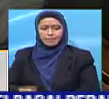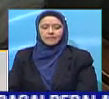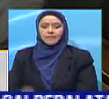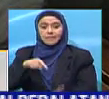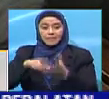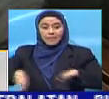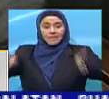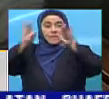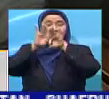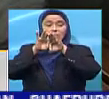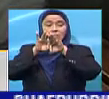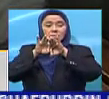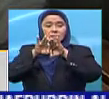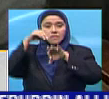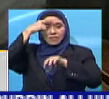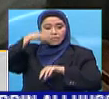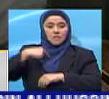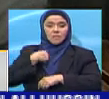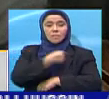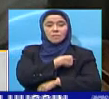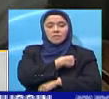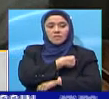Ini penting pada kita untuk